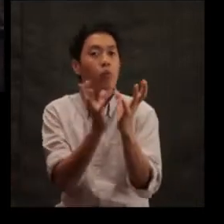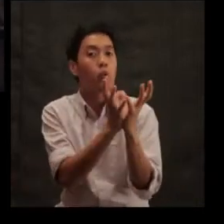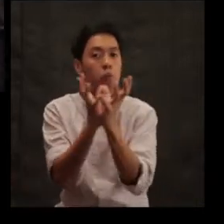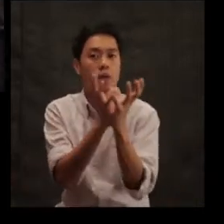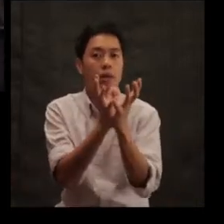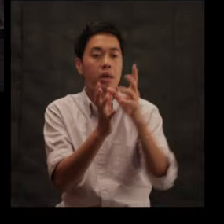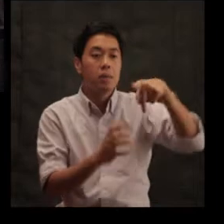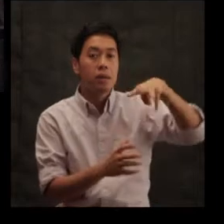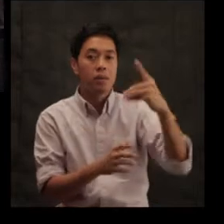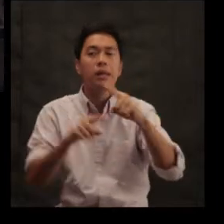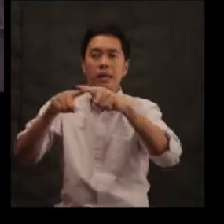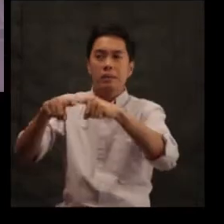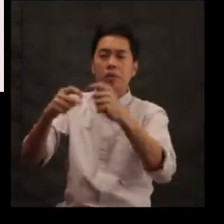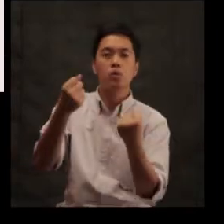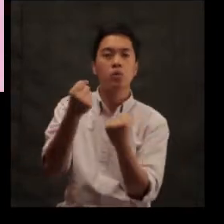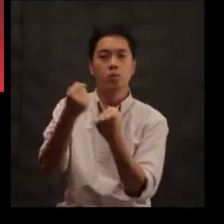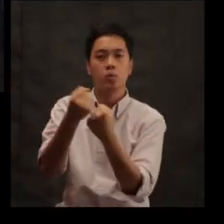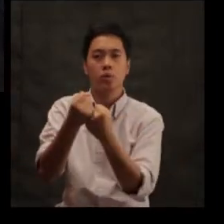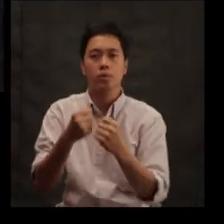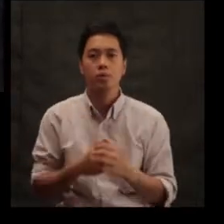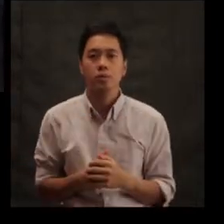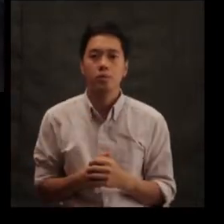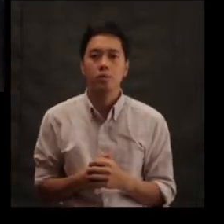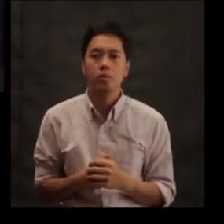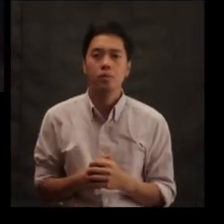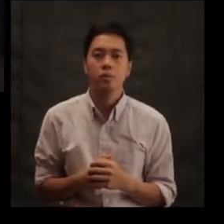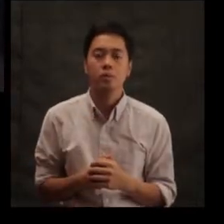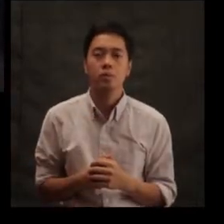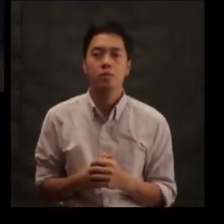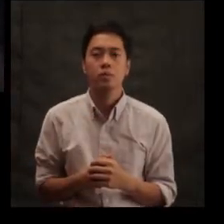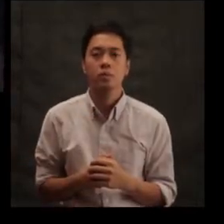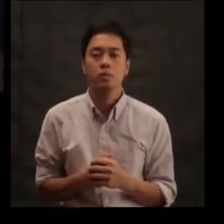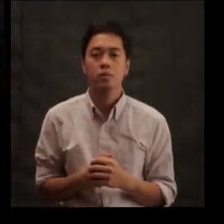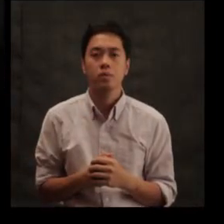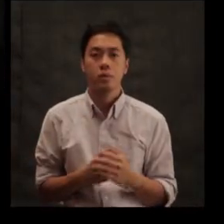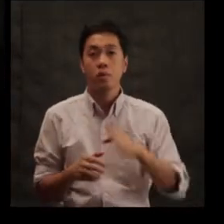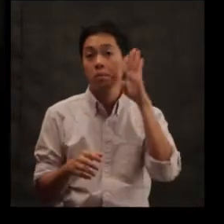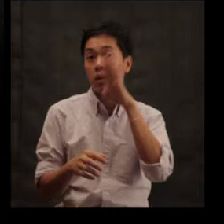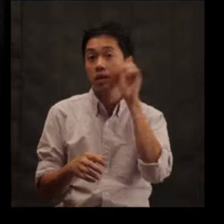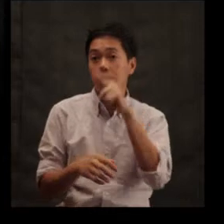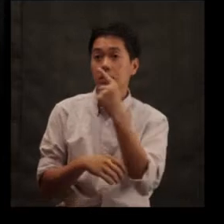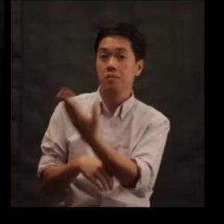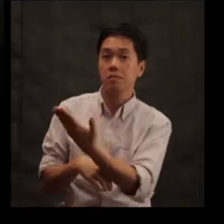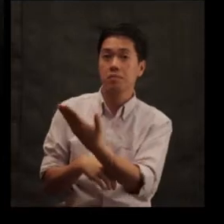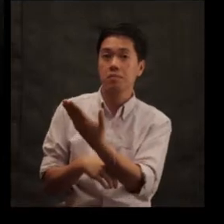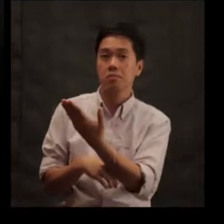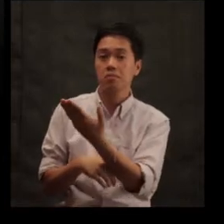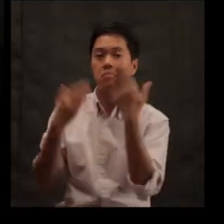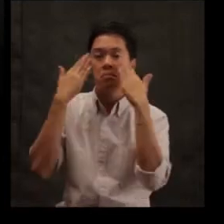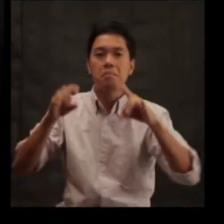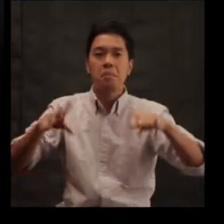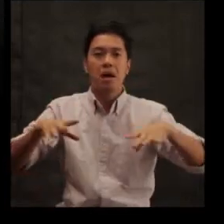pamilya. Bagamat pamilya rin ang kanila naaasahang makatutuwang sa kanila. Yung mga kapatid niya po, hindi sila